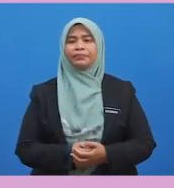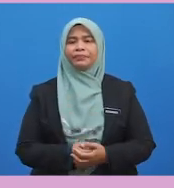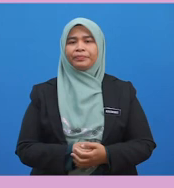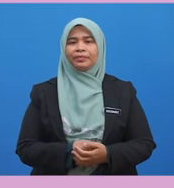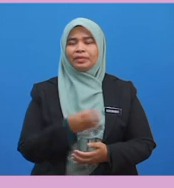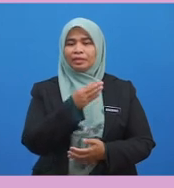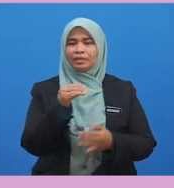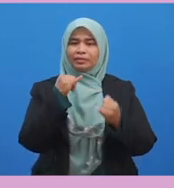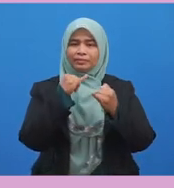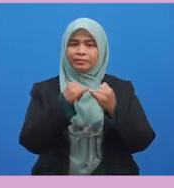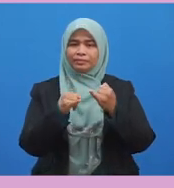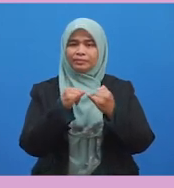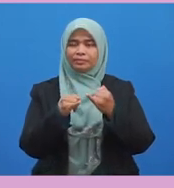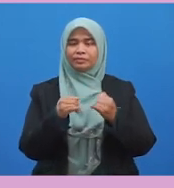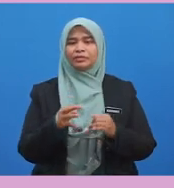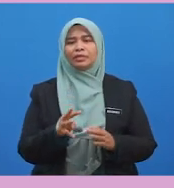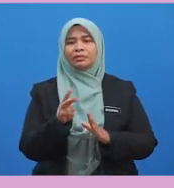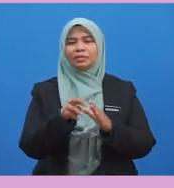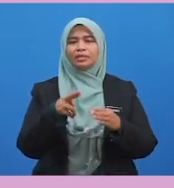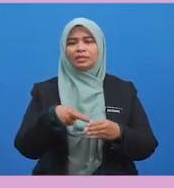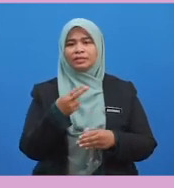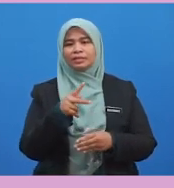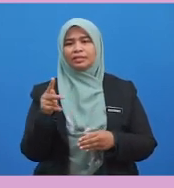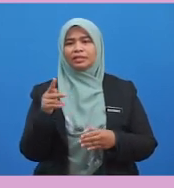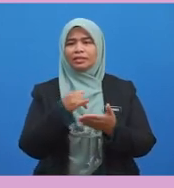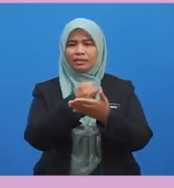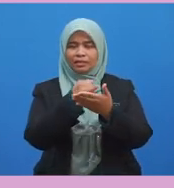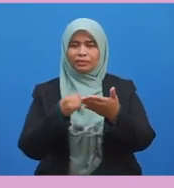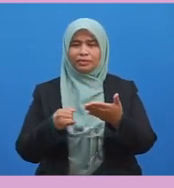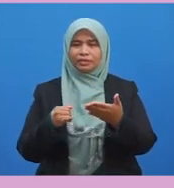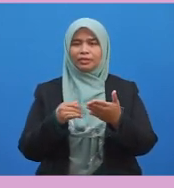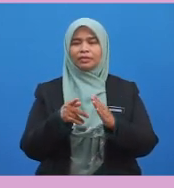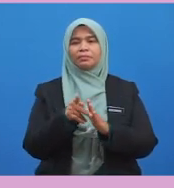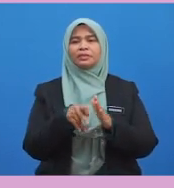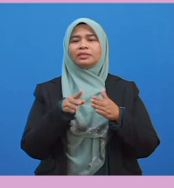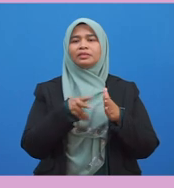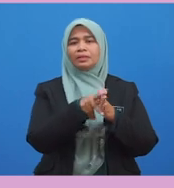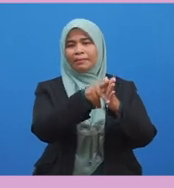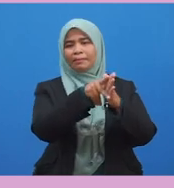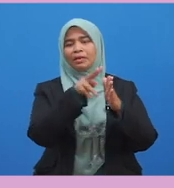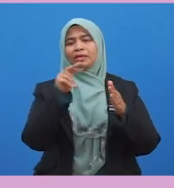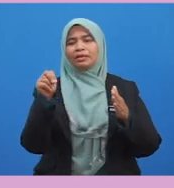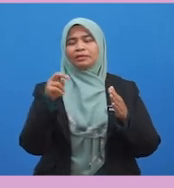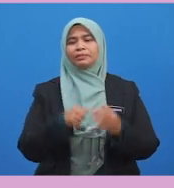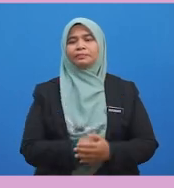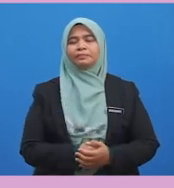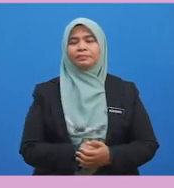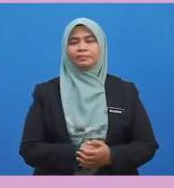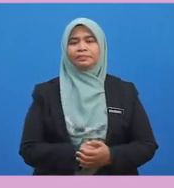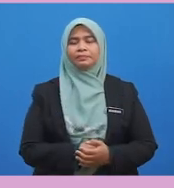Dan akhir sekali, menghasilkan lukisan persembahan.